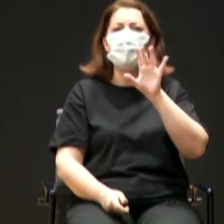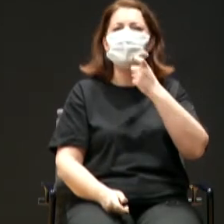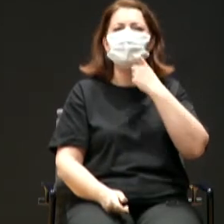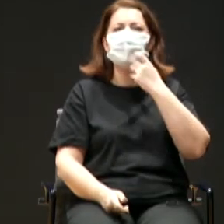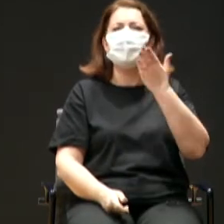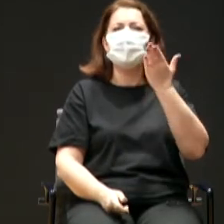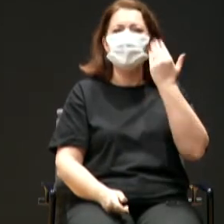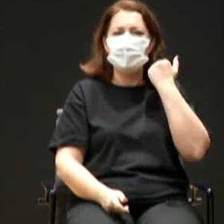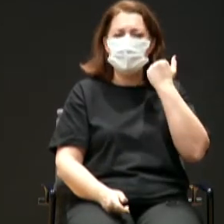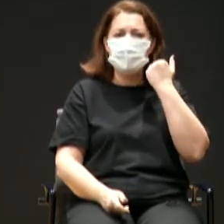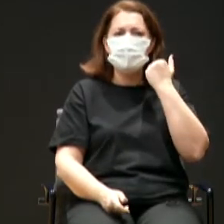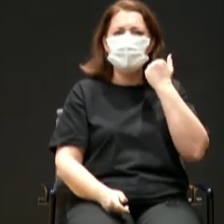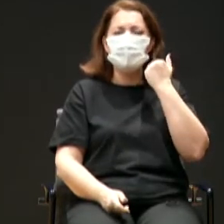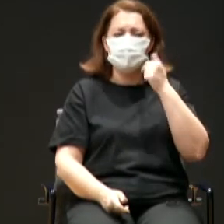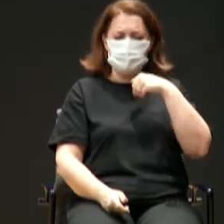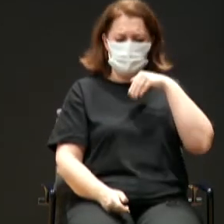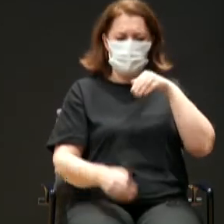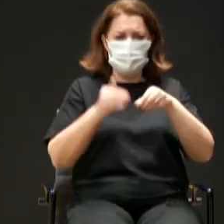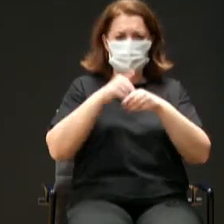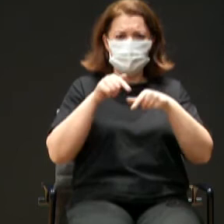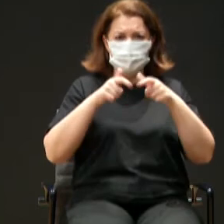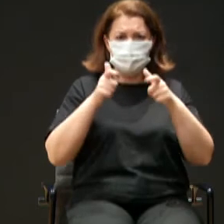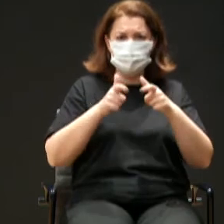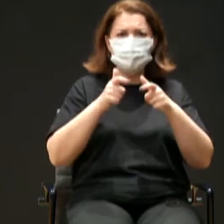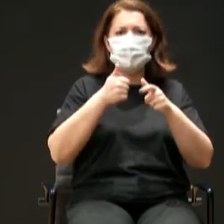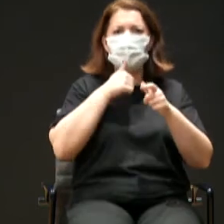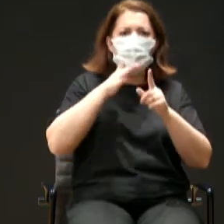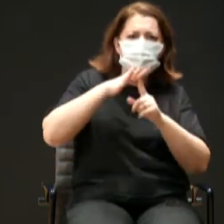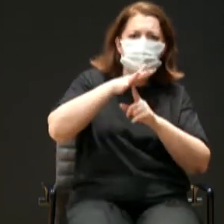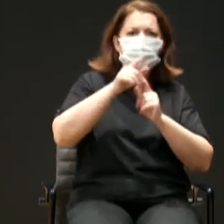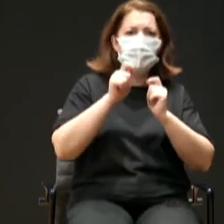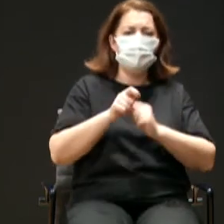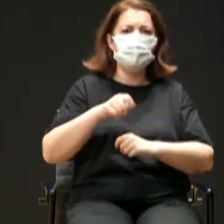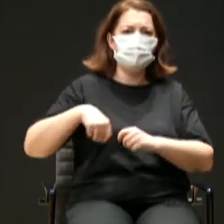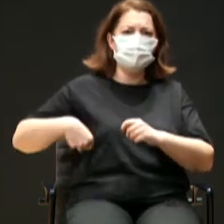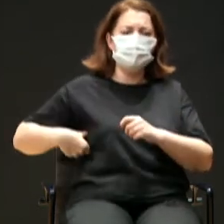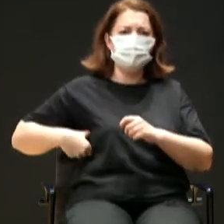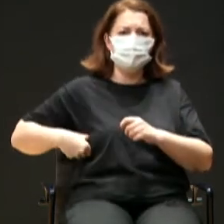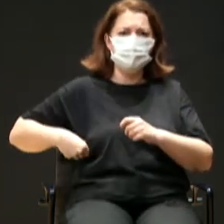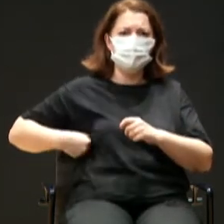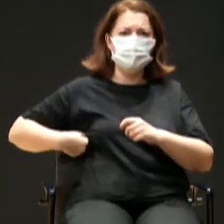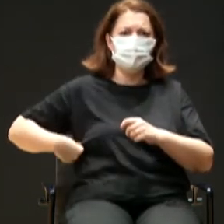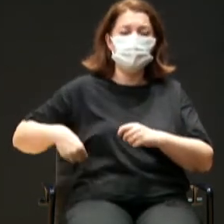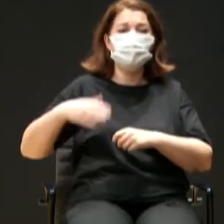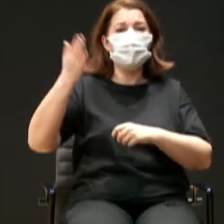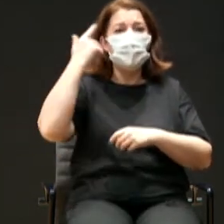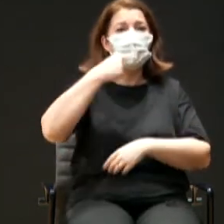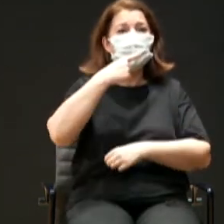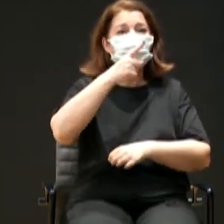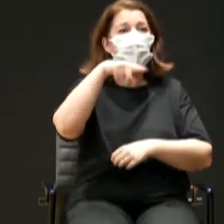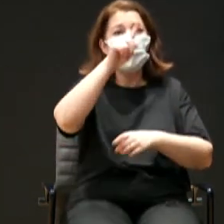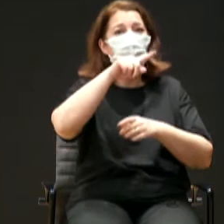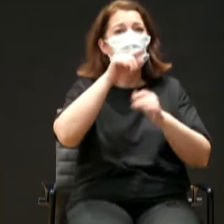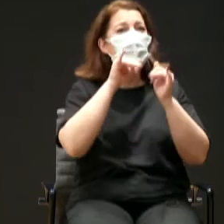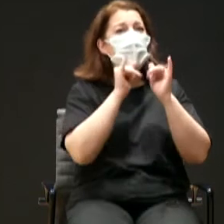çok size darbe vuracak dedi meclis kürsüsünden. Üstüne yürüdüler adamın. Bunlar ilişkilerinize dikkat edin dedi. Bize bir şey yapamaz